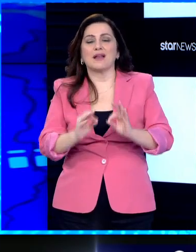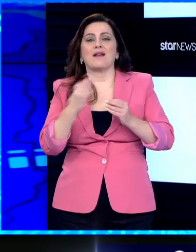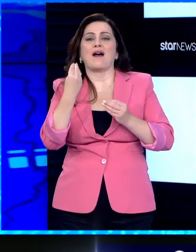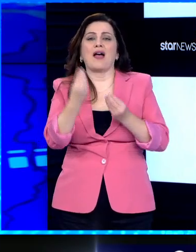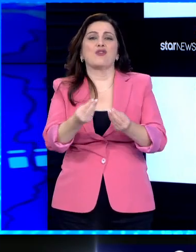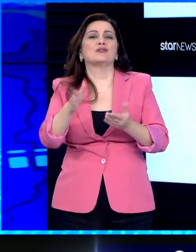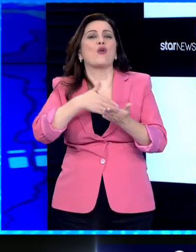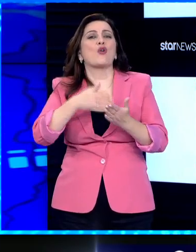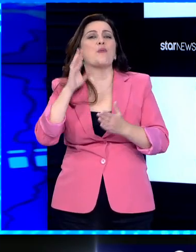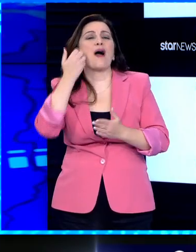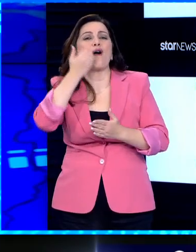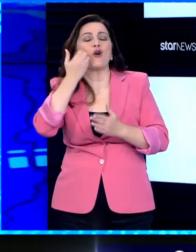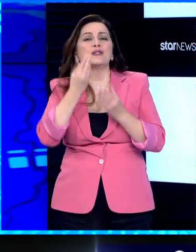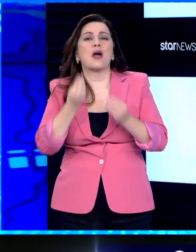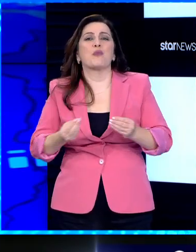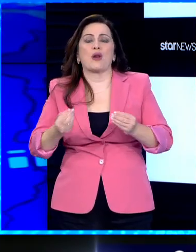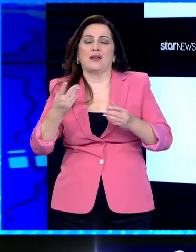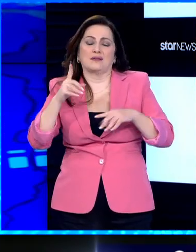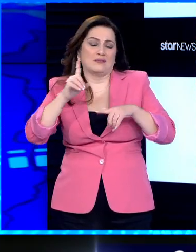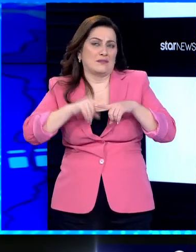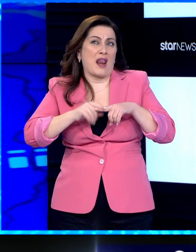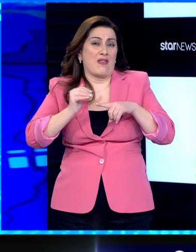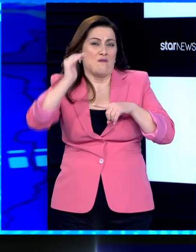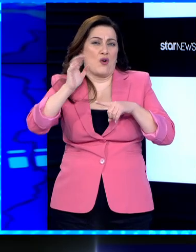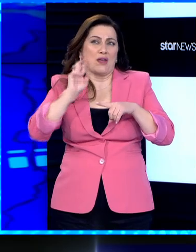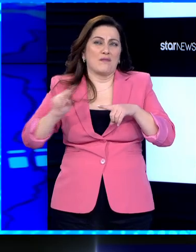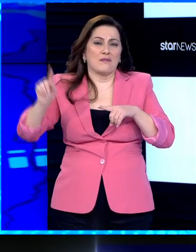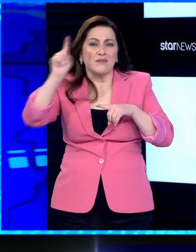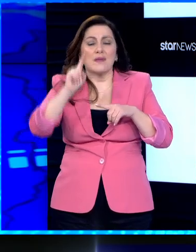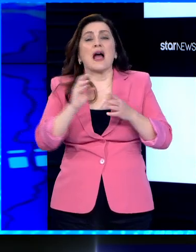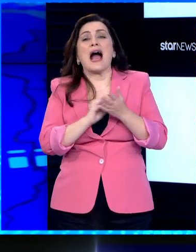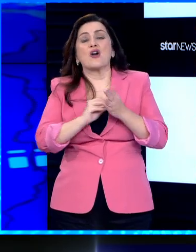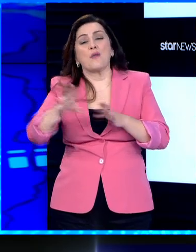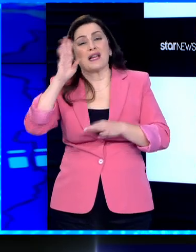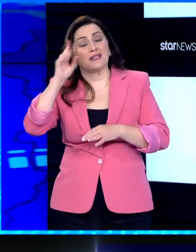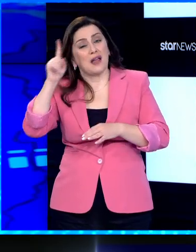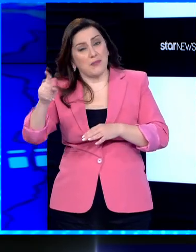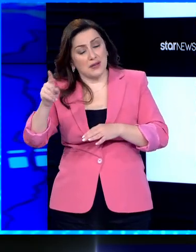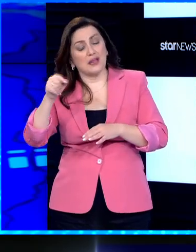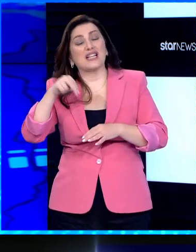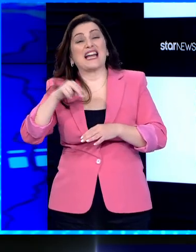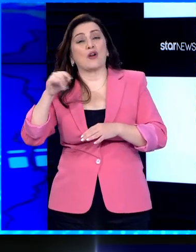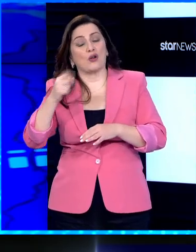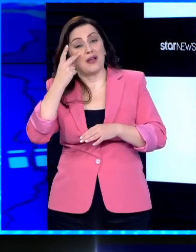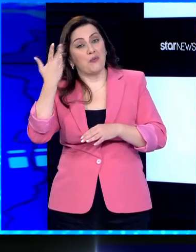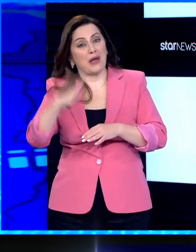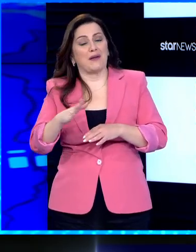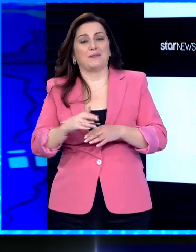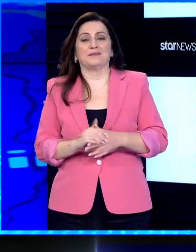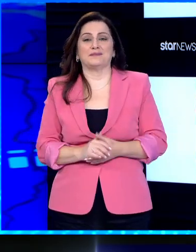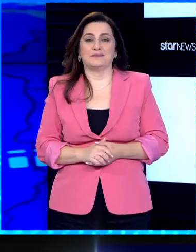ουρανό σε αρκετές περιοχές της Βόρειας Ελλάδας. Εκτός όμως από τη χώρα μας, το Βόρειο Σέλλας έγινε ορατό ακόμα και στην Ντακότα των Ηνωμένων